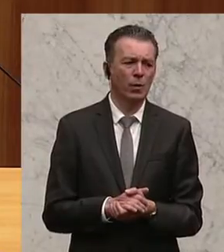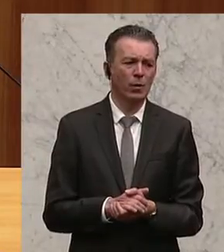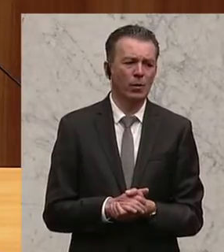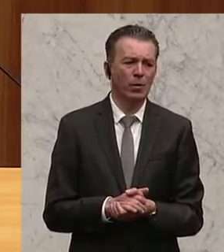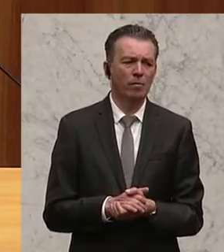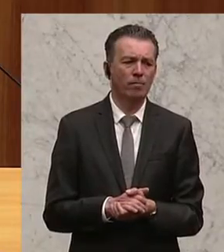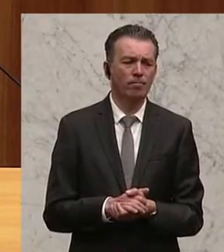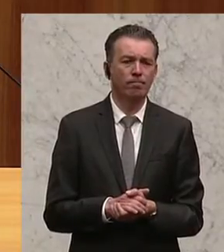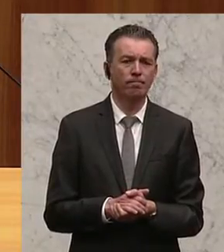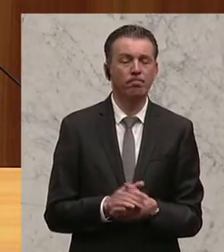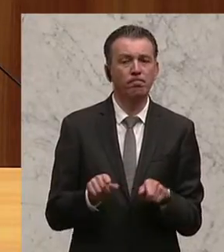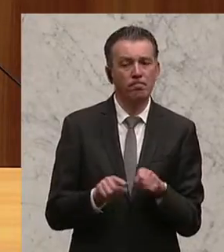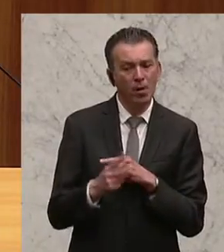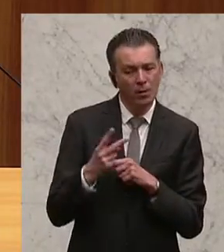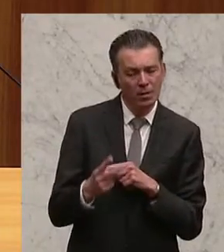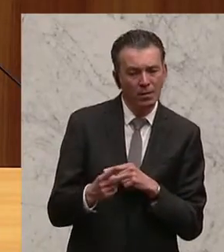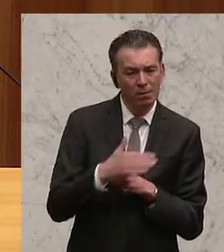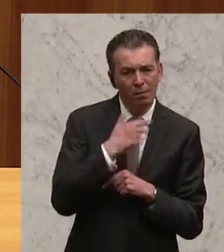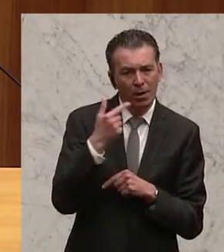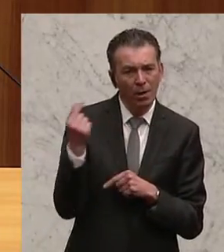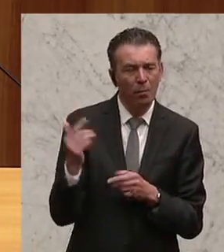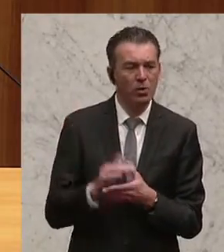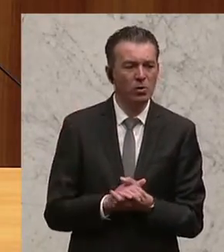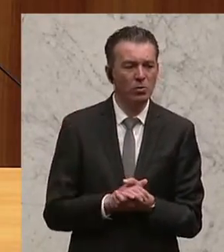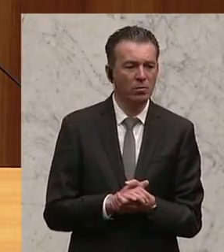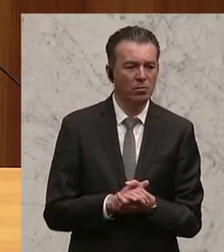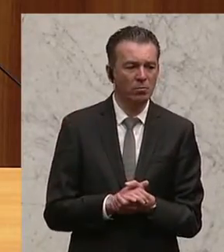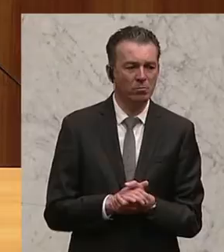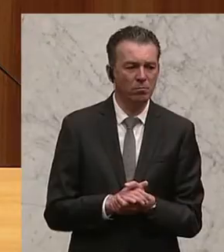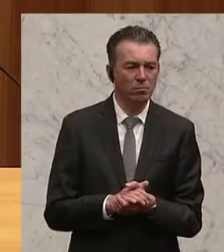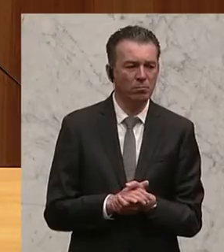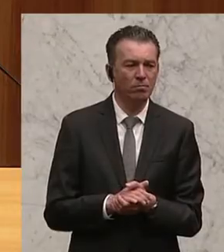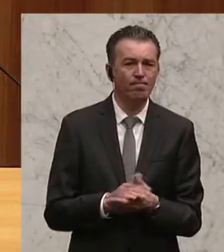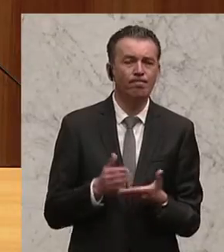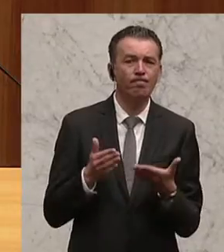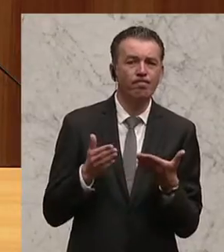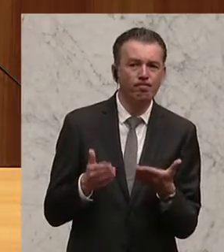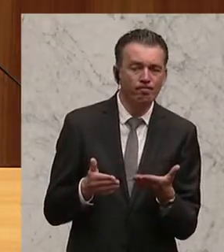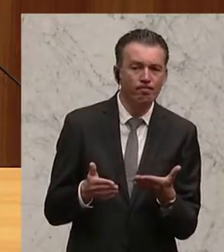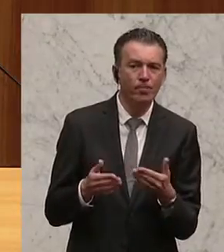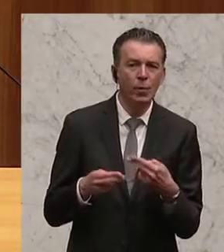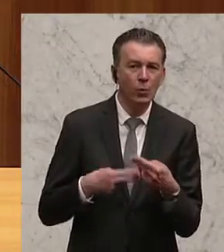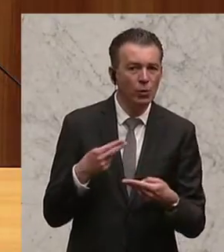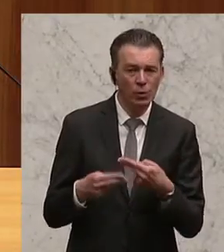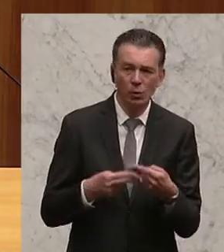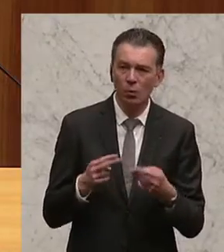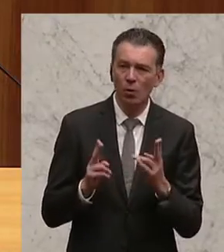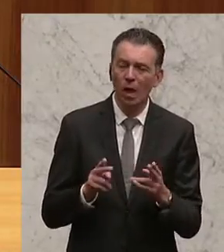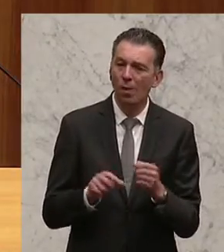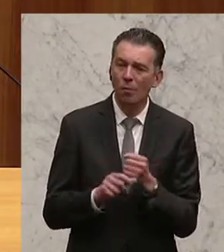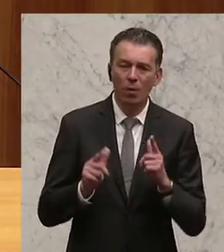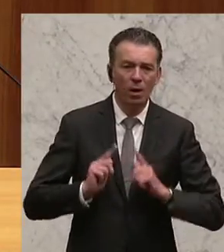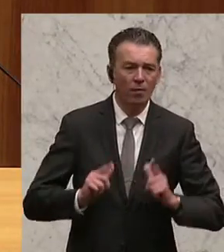wir haben auch festgestellt, dass viele Menschen, die nicht sehr lange auf eine solche Abklärungsuntersuchung warten